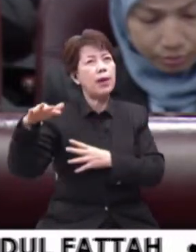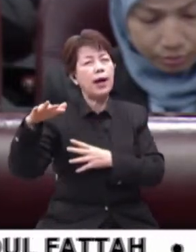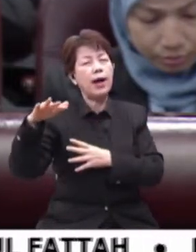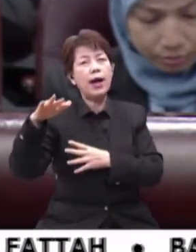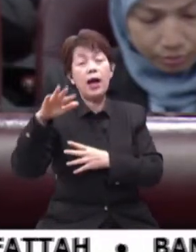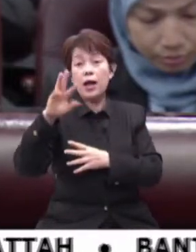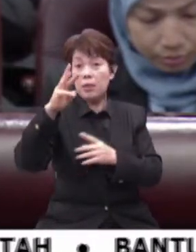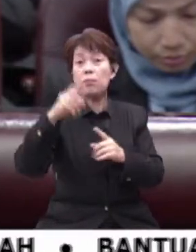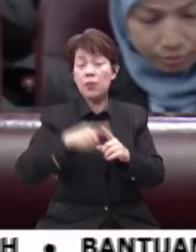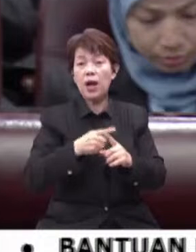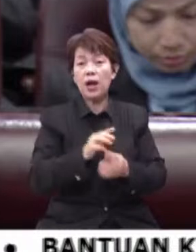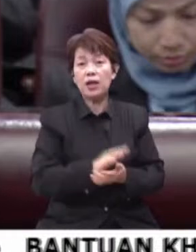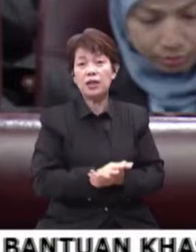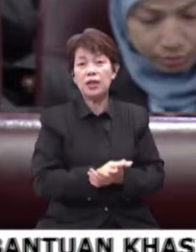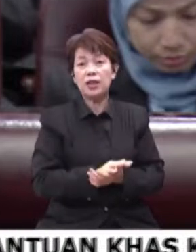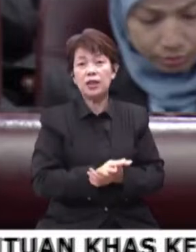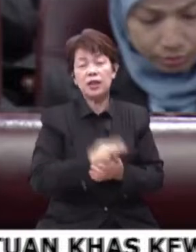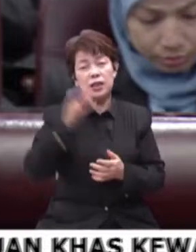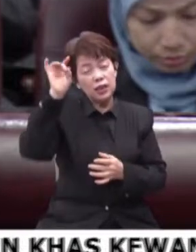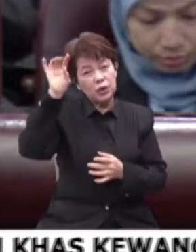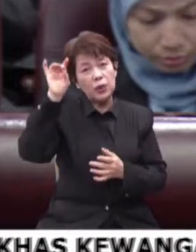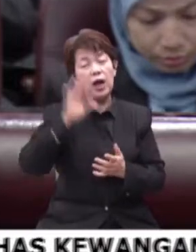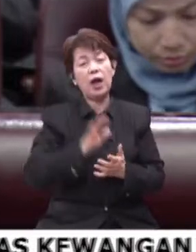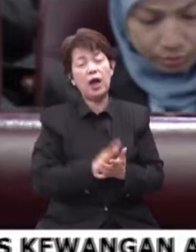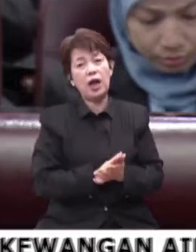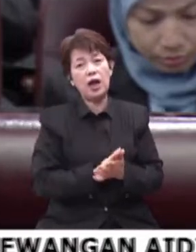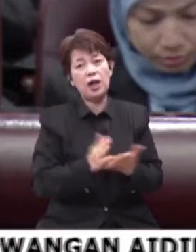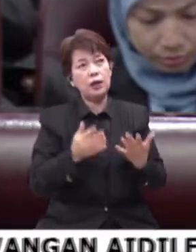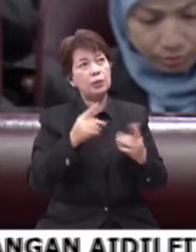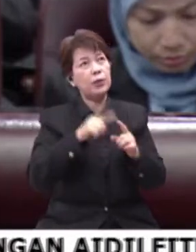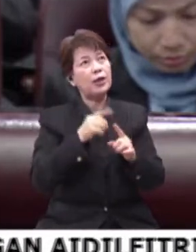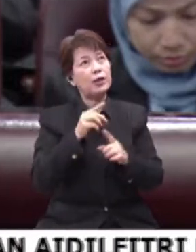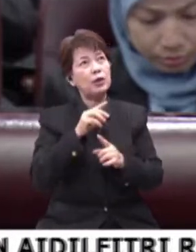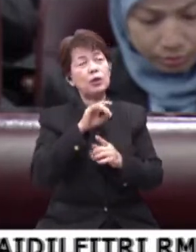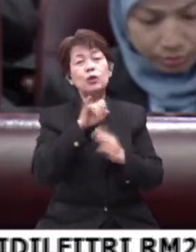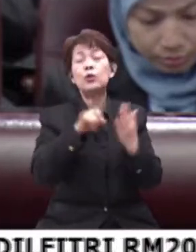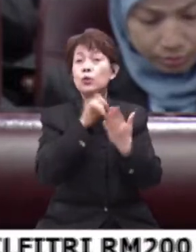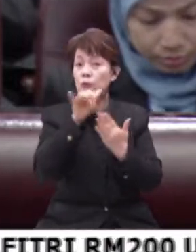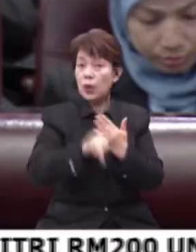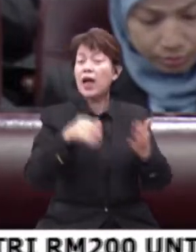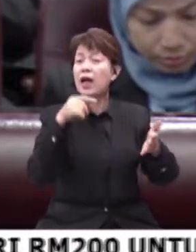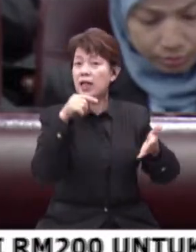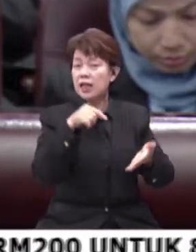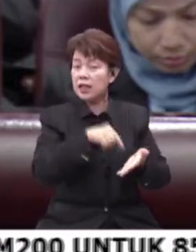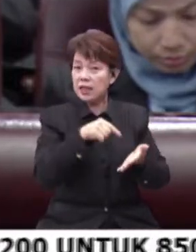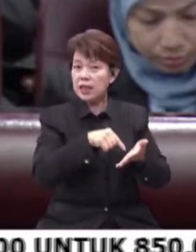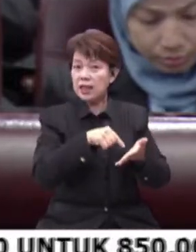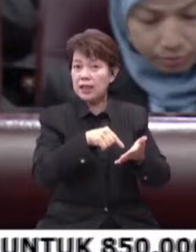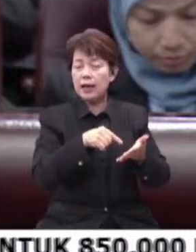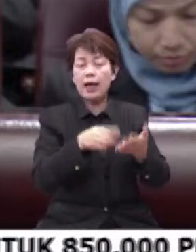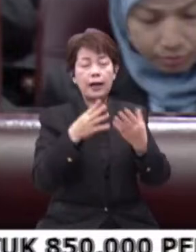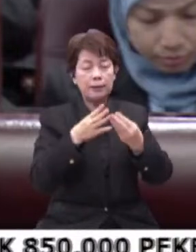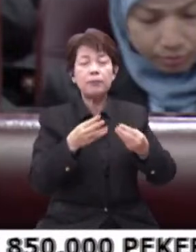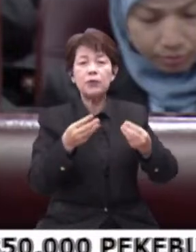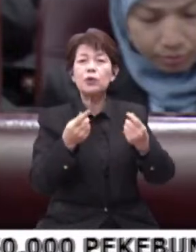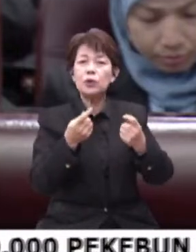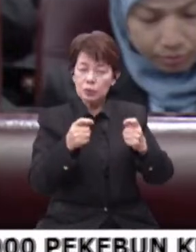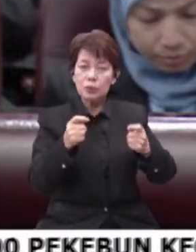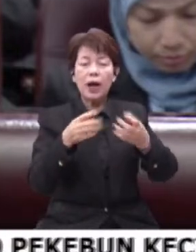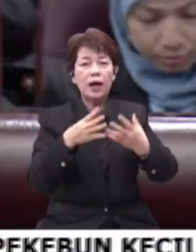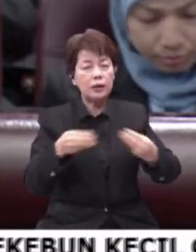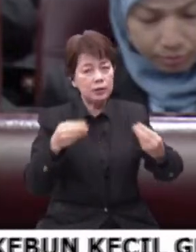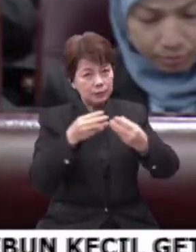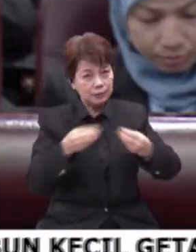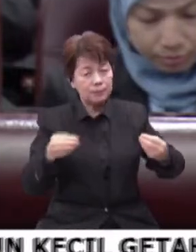6 bulan ini Insya Allah pada Jula ini kita akan mengatasi masalah yang kita hadapi yang